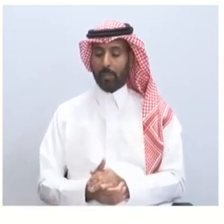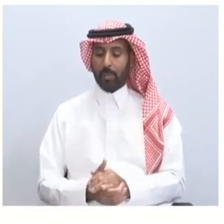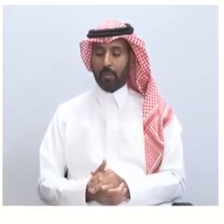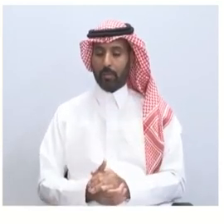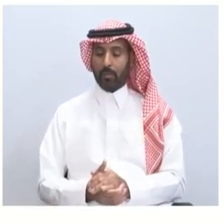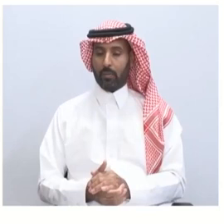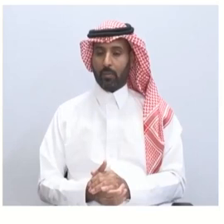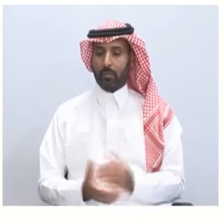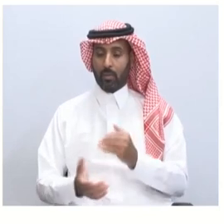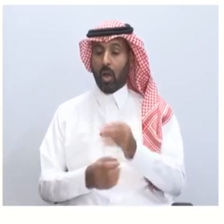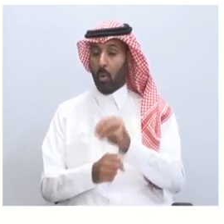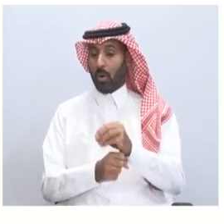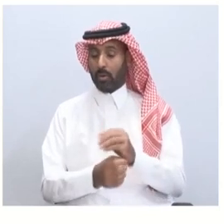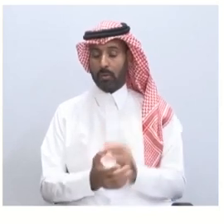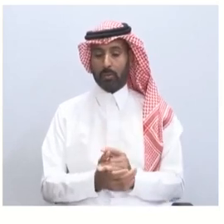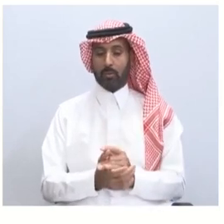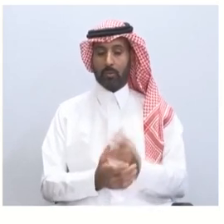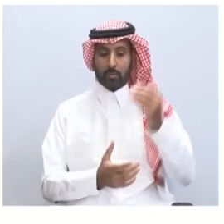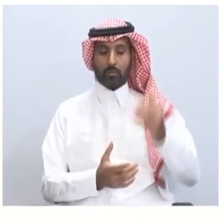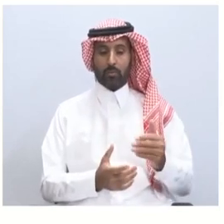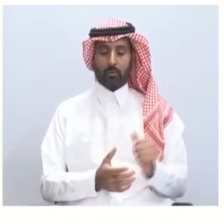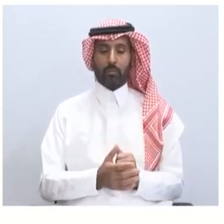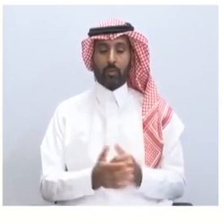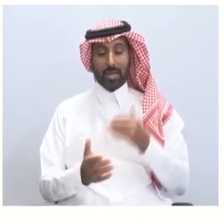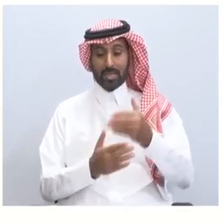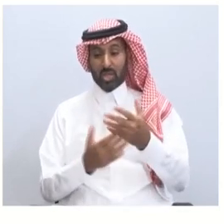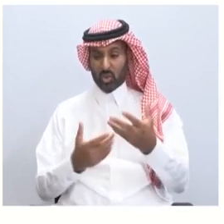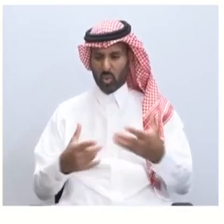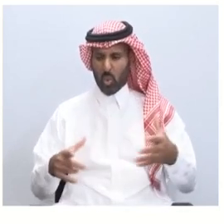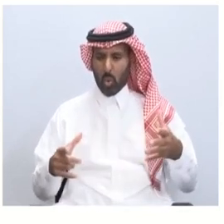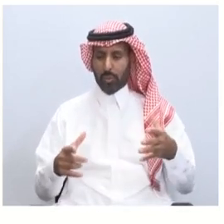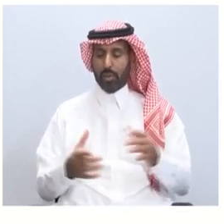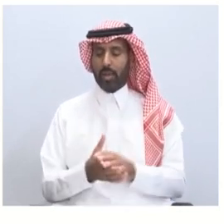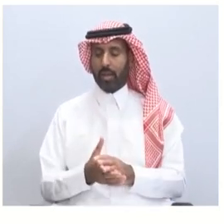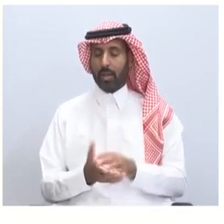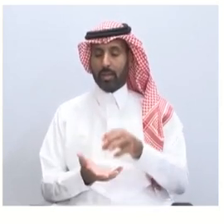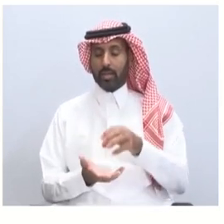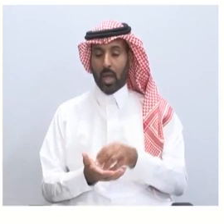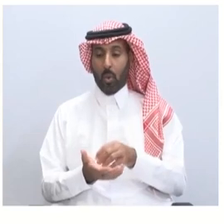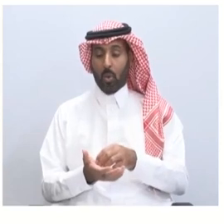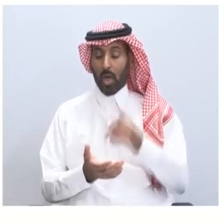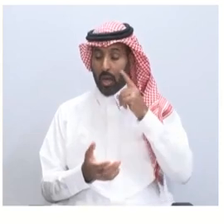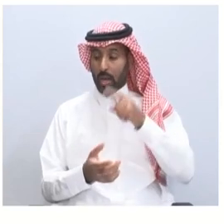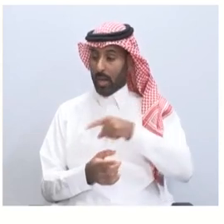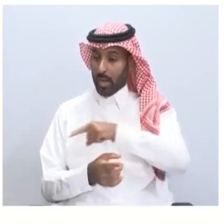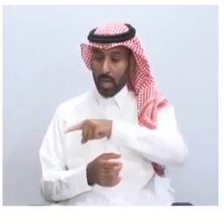الطلاب ذكرت لكم نلاحظ انه بعد سقوط هذه الدوله ايضا التف